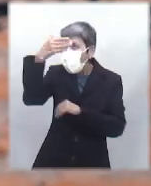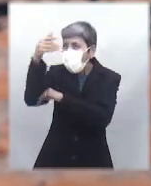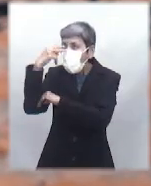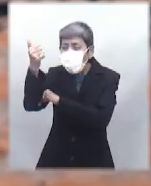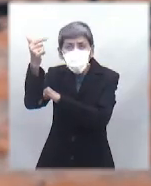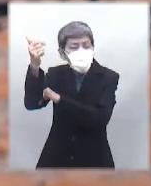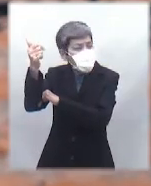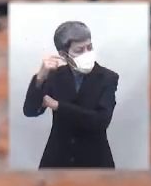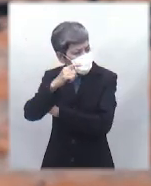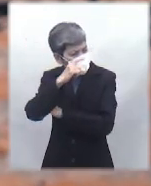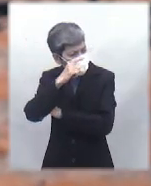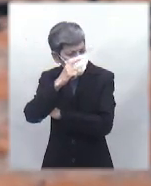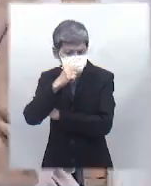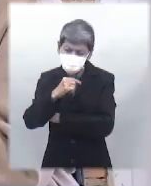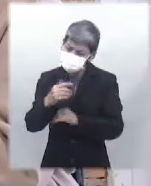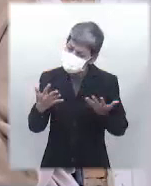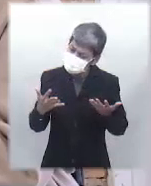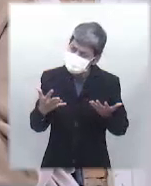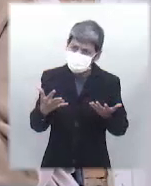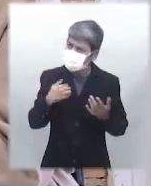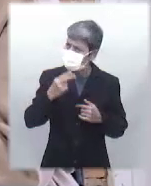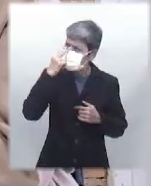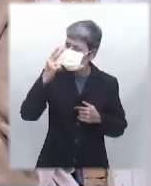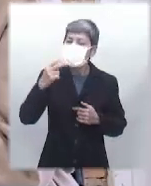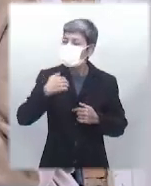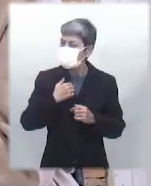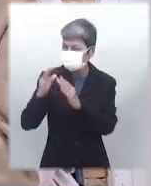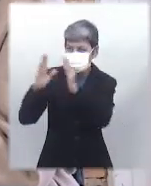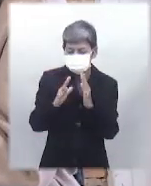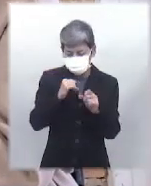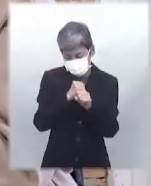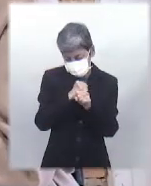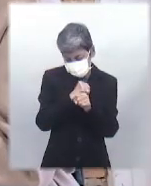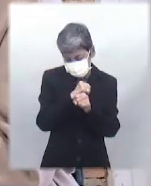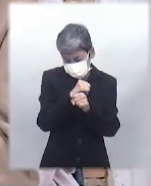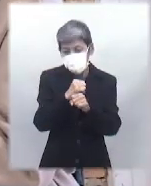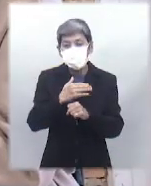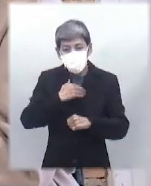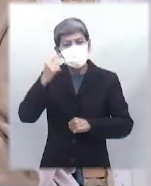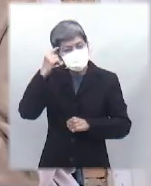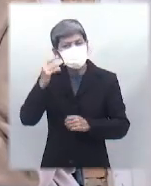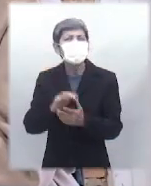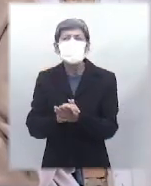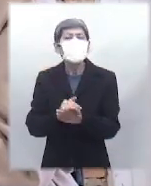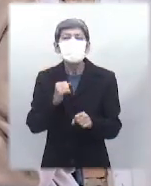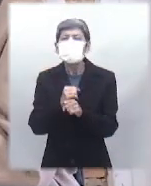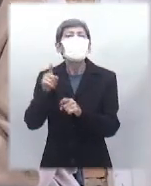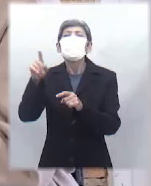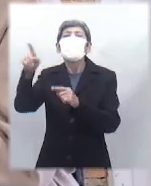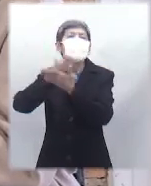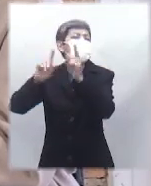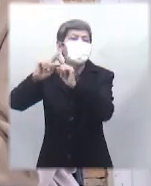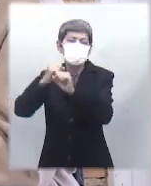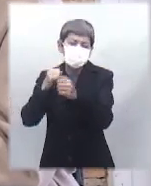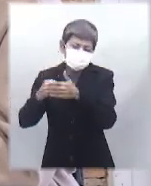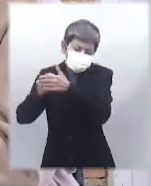อยู่จังเลยทำไมเขาดีจังเลยก็เริ่มต้นจากการเริ่มต้นจากการต่อสู้นั่นแหละเชื่อสิผมผมก็คิดว่าเขาก็ไม่ได้มาด้วยความสวยถูกเท่านั้นแหละ